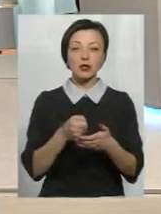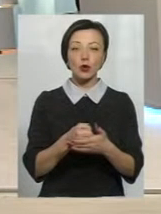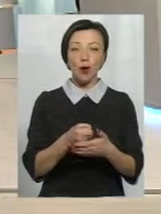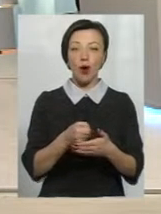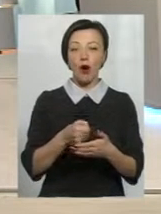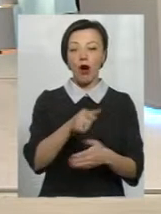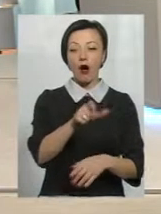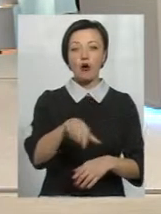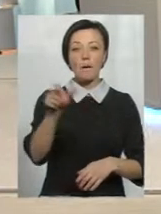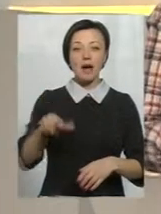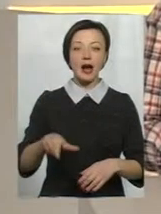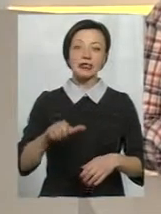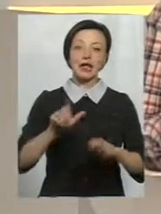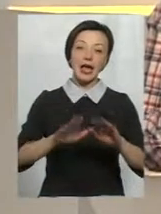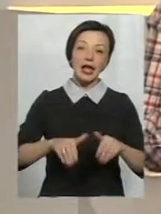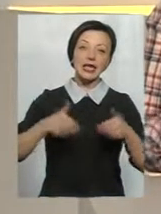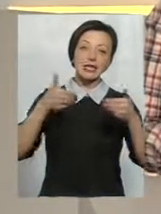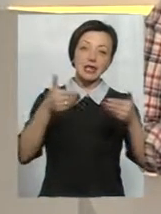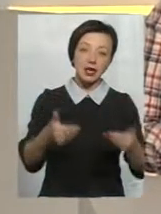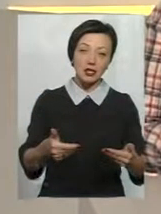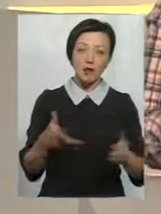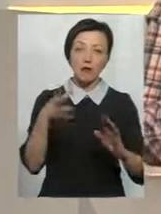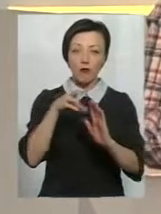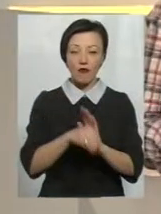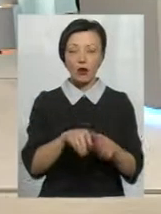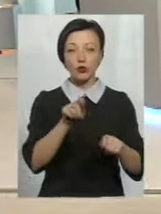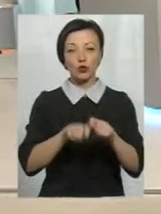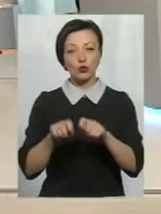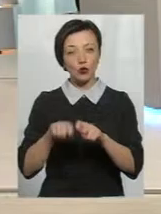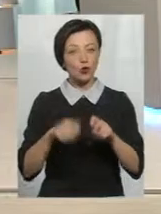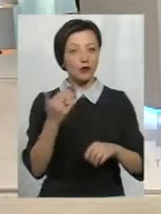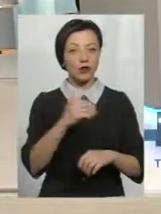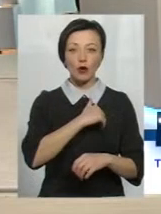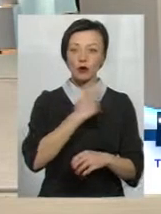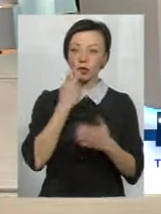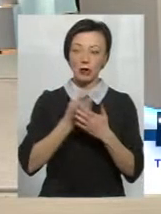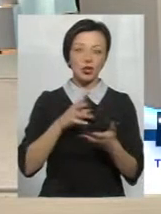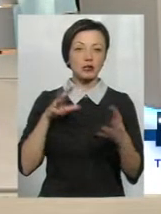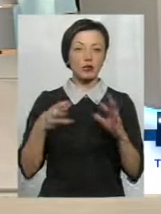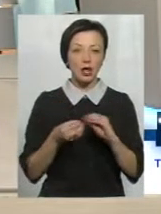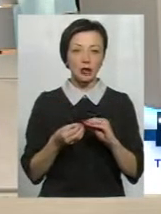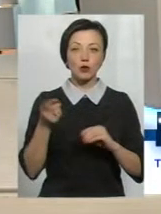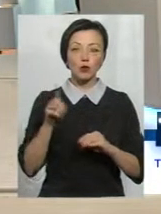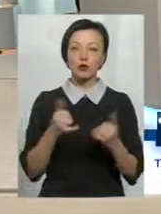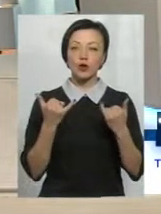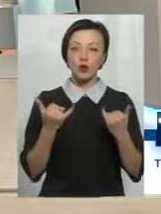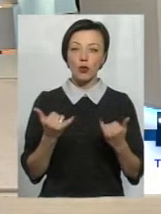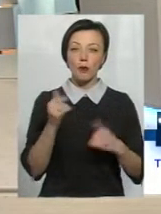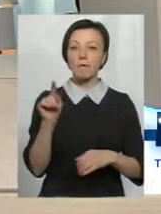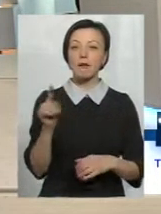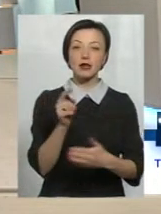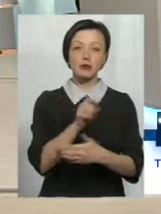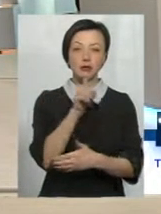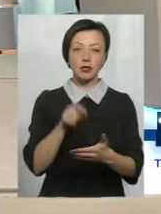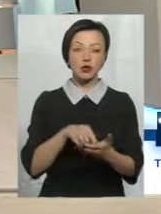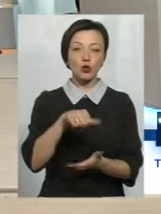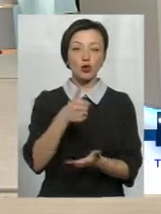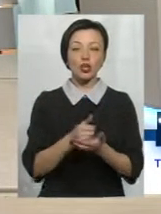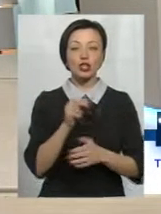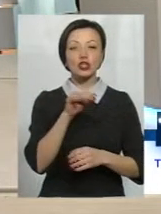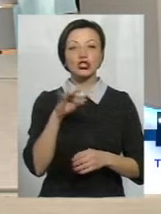громадських ініціатив, ви їх впроваджуєте, ви їх контролюєте, ви хочете бачити результати, того сьогодні я ставлю перше питання, найголовніше.